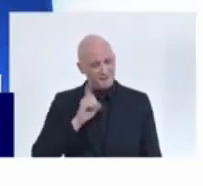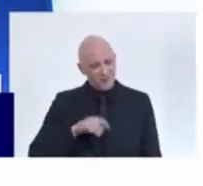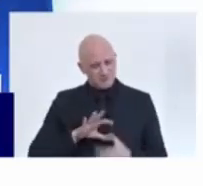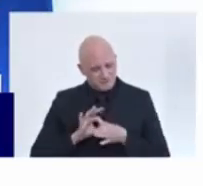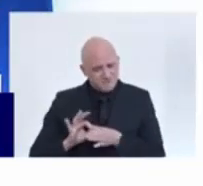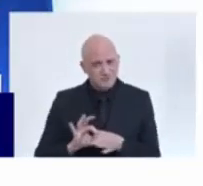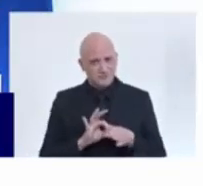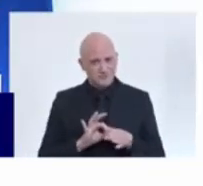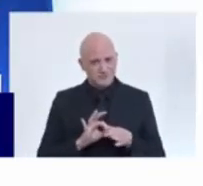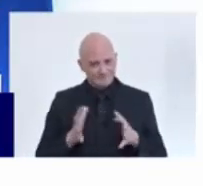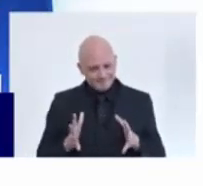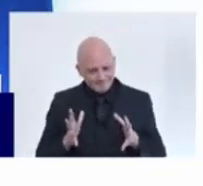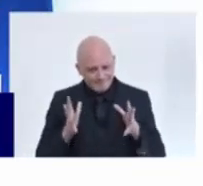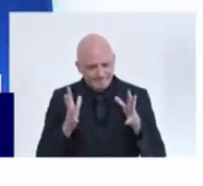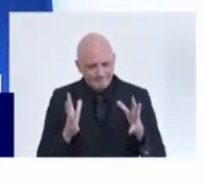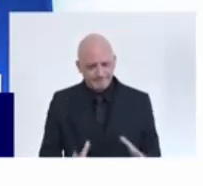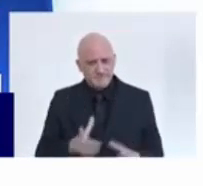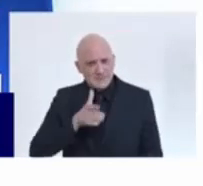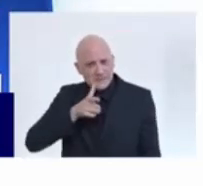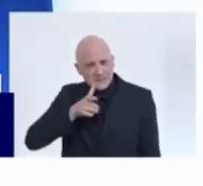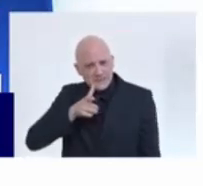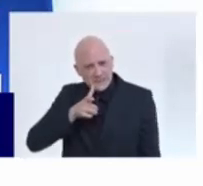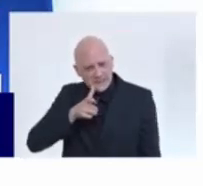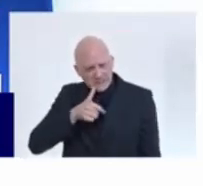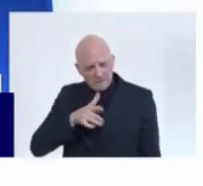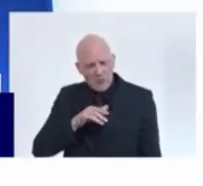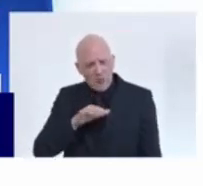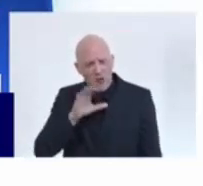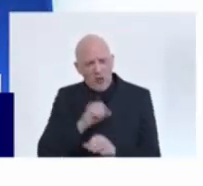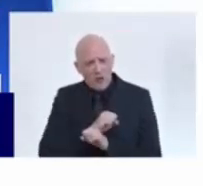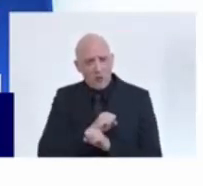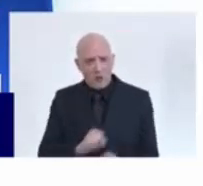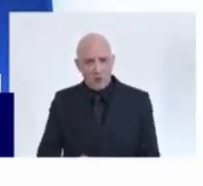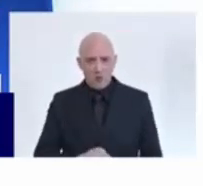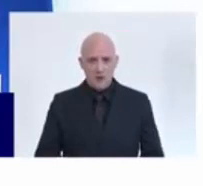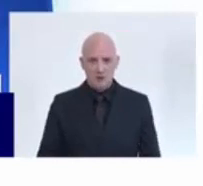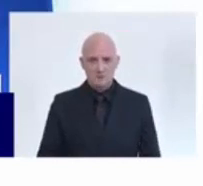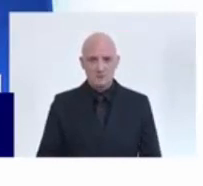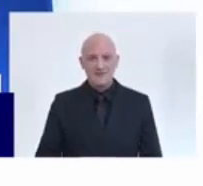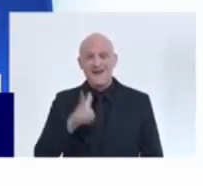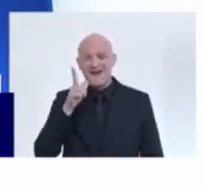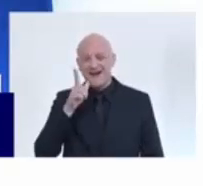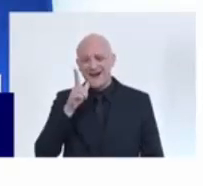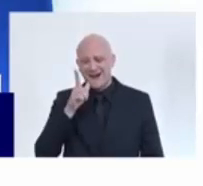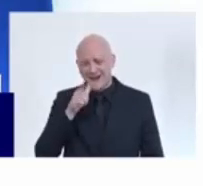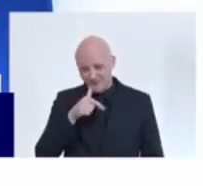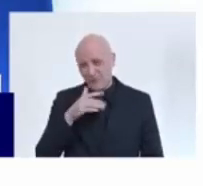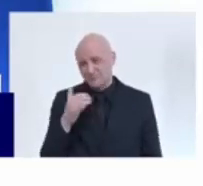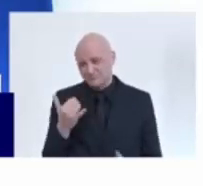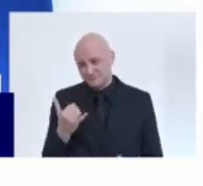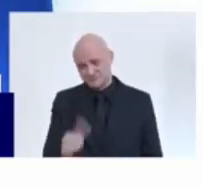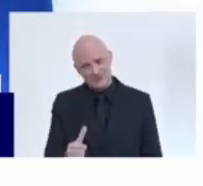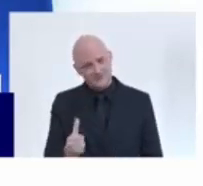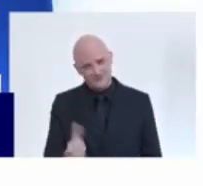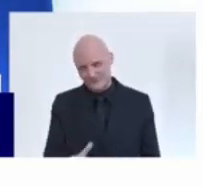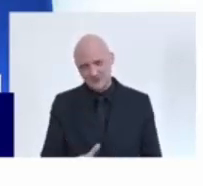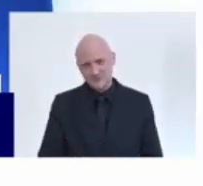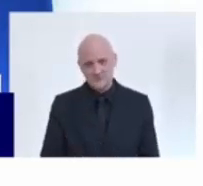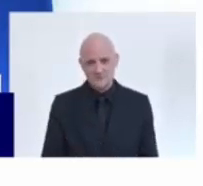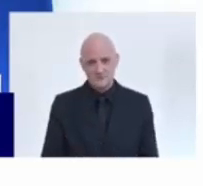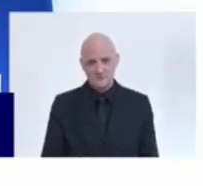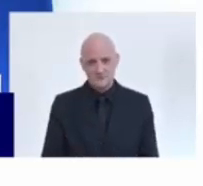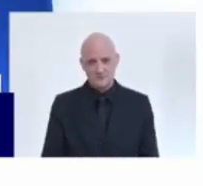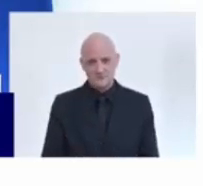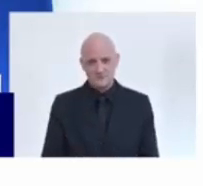tester toute la population mais il ya cinq mois avant ils disaient qu'ils servent à rien en fait c'est comme les masques j'ai quand même